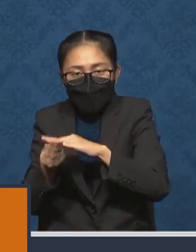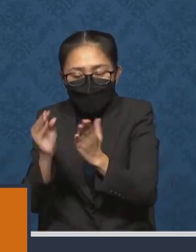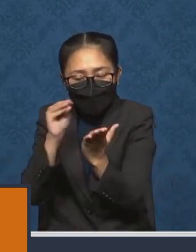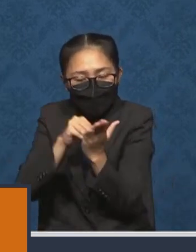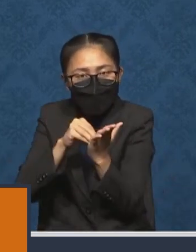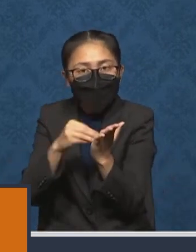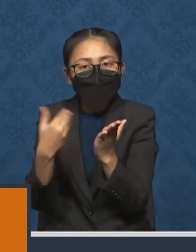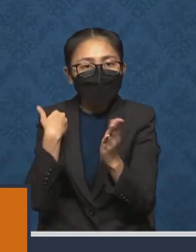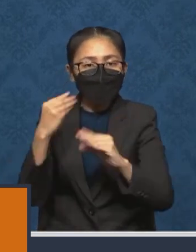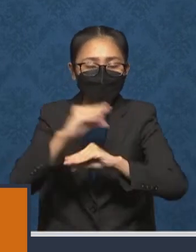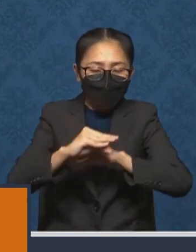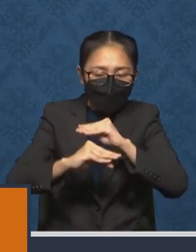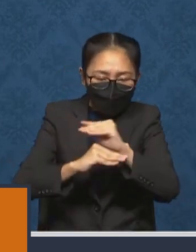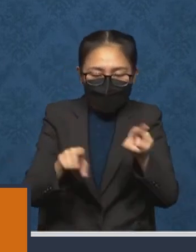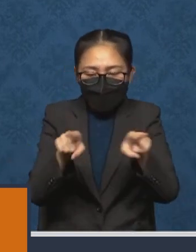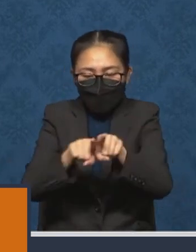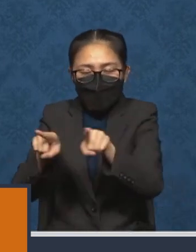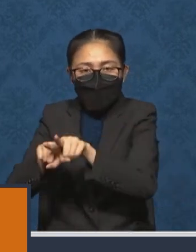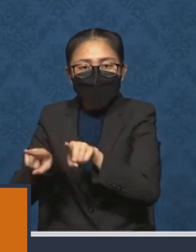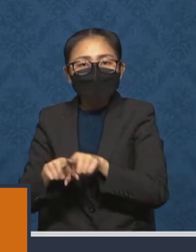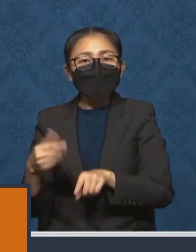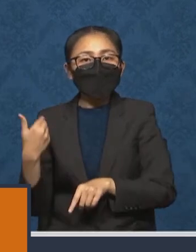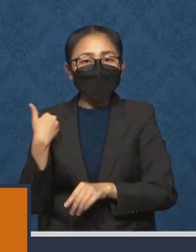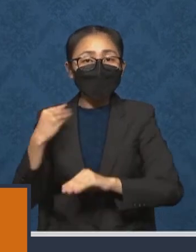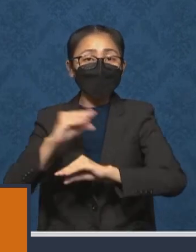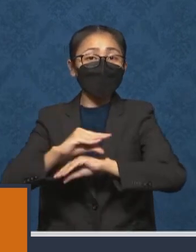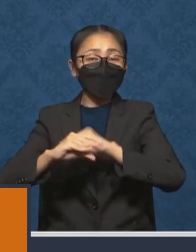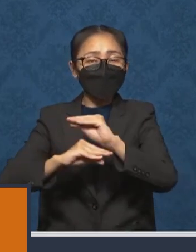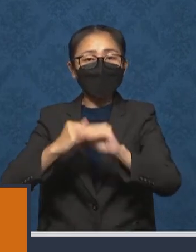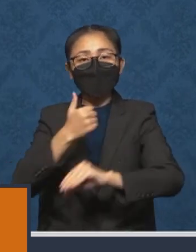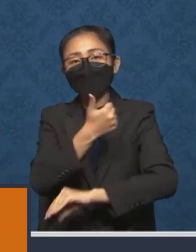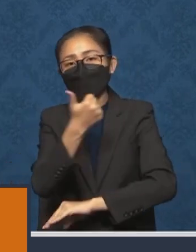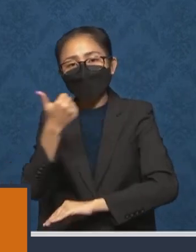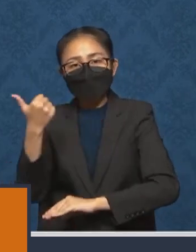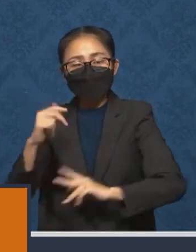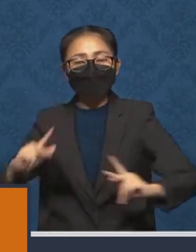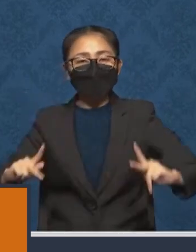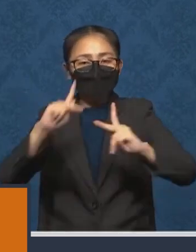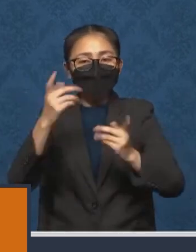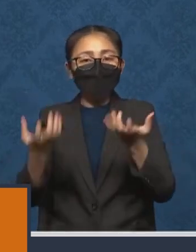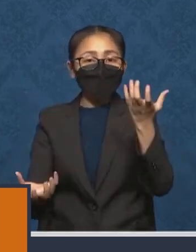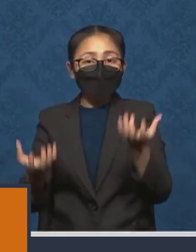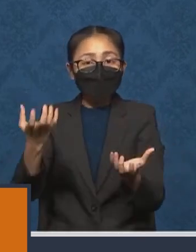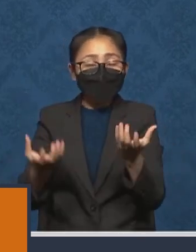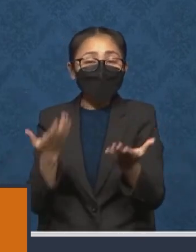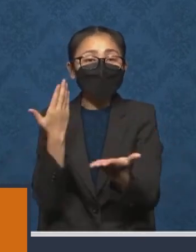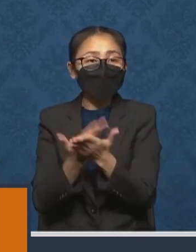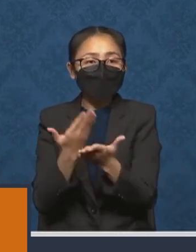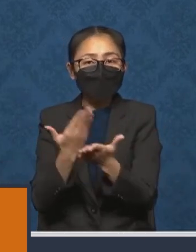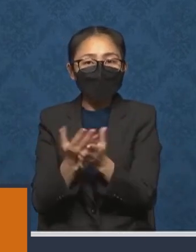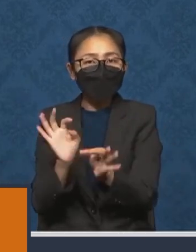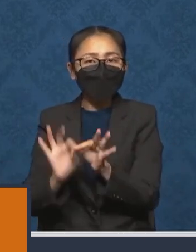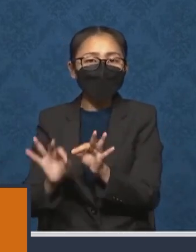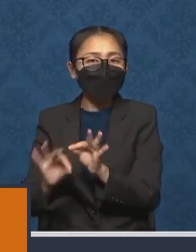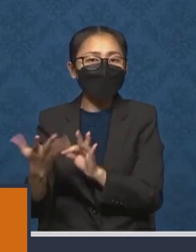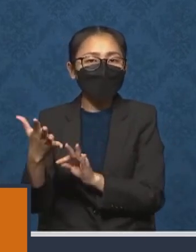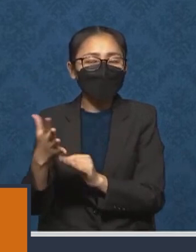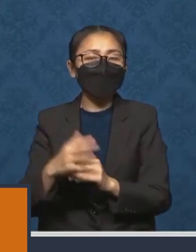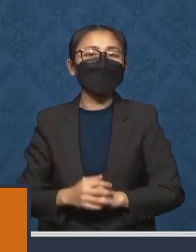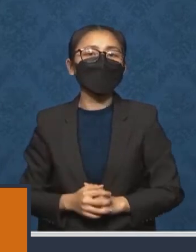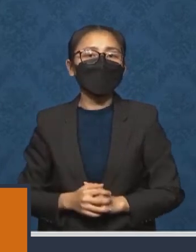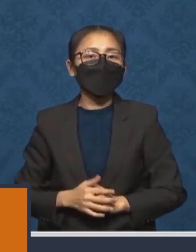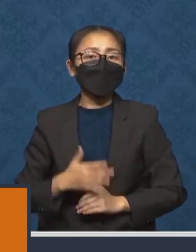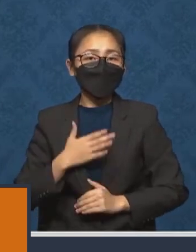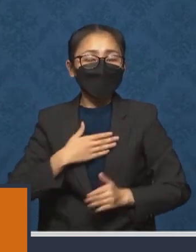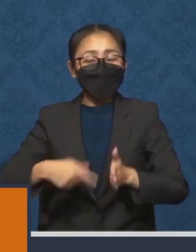วมถึงโครงการที่ซ้ำซ้อนกันอีกและยังมีโครงการอื่นๆในกระทรวงยุติธรรมที่ใช้งบประมาณอย่างฟุ่มเฟือยดังนั้นจึงเป็น